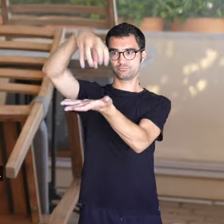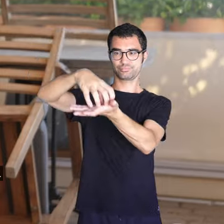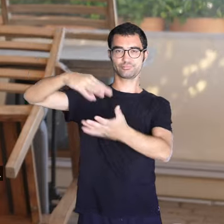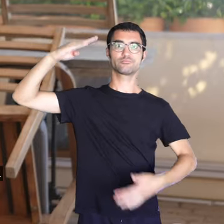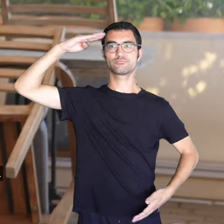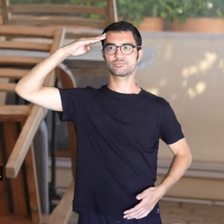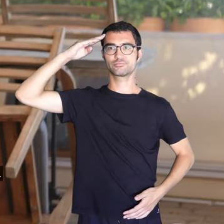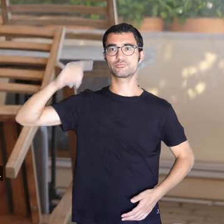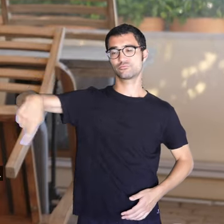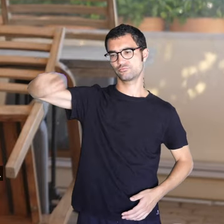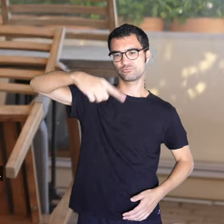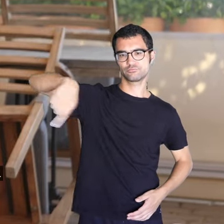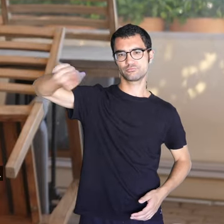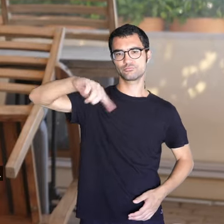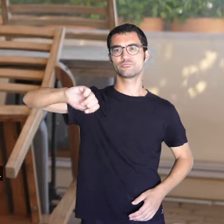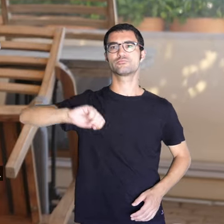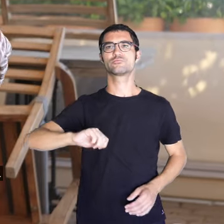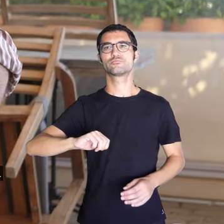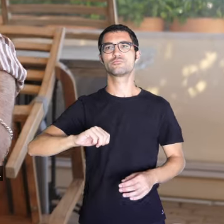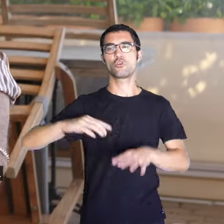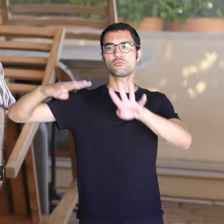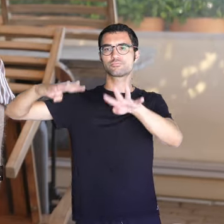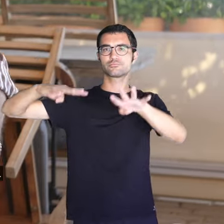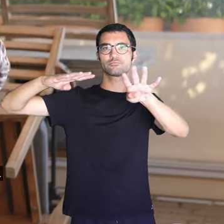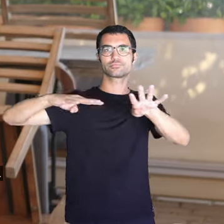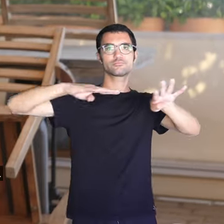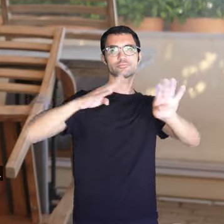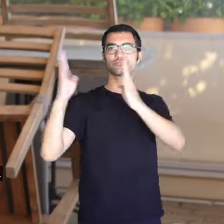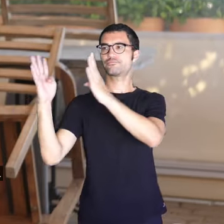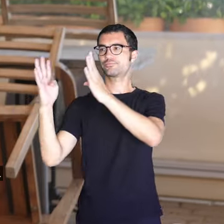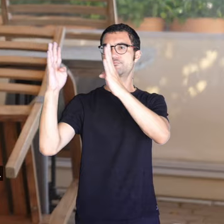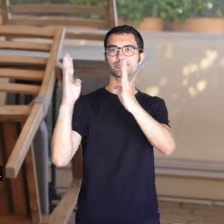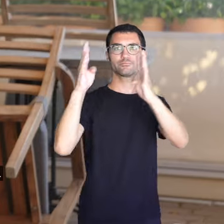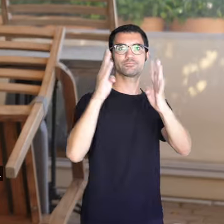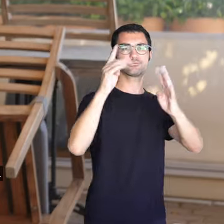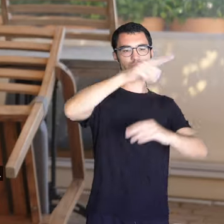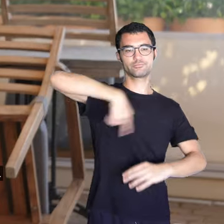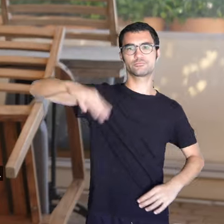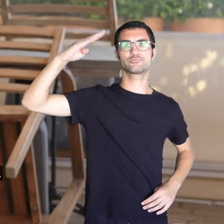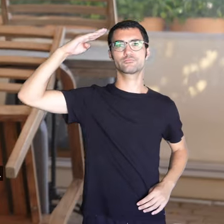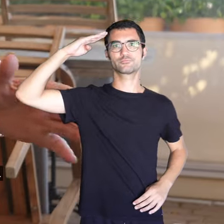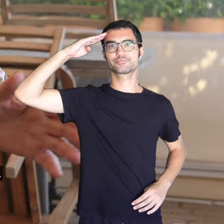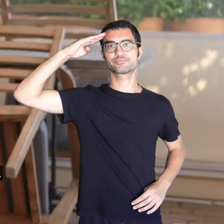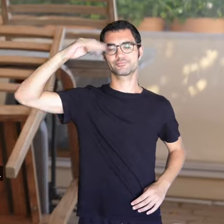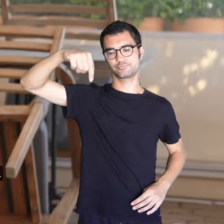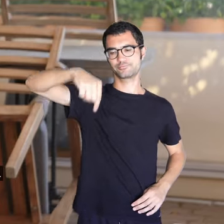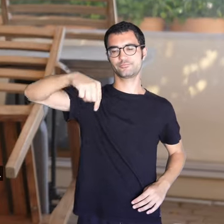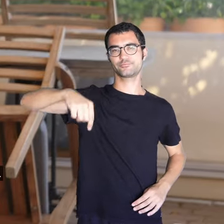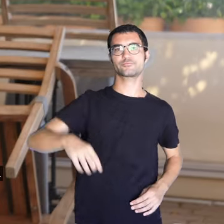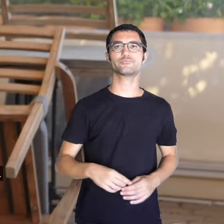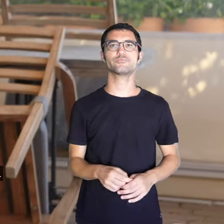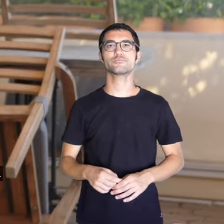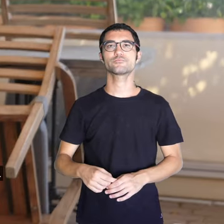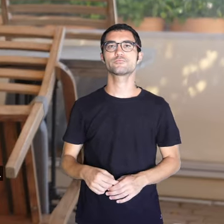feien un desfile de tots els marinos i feien un desfile i feien a la Virgen